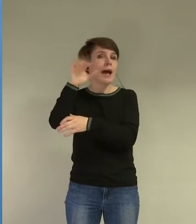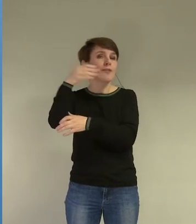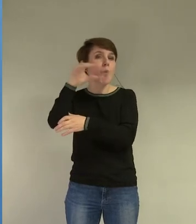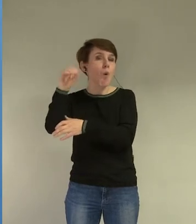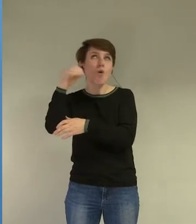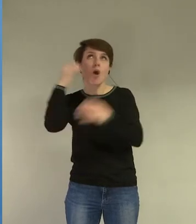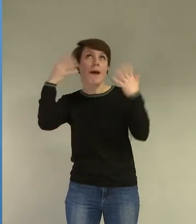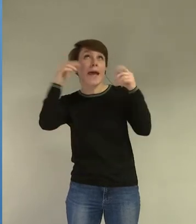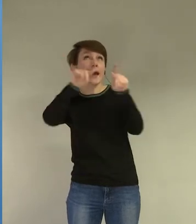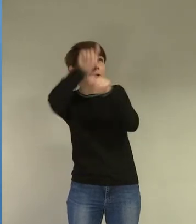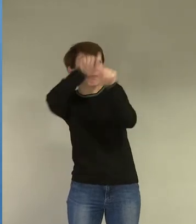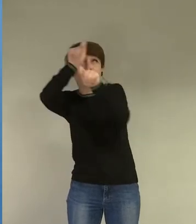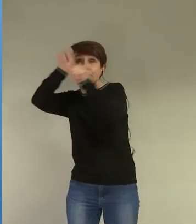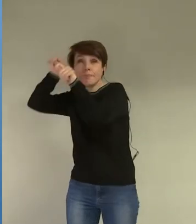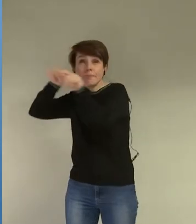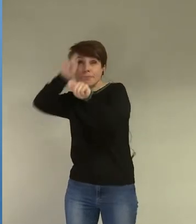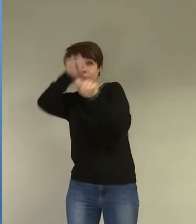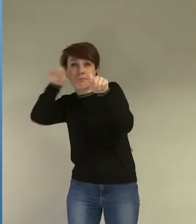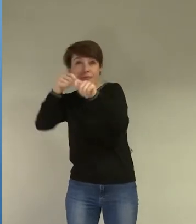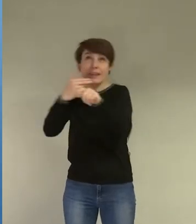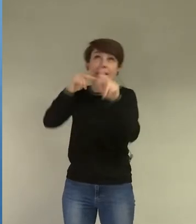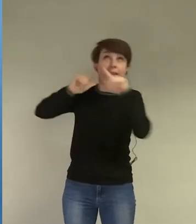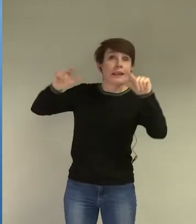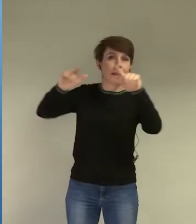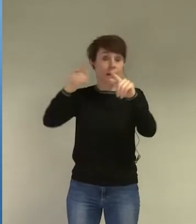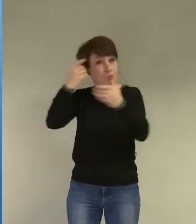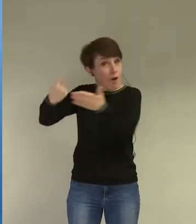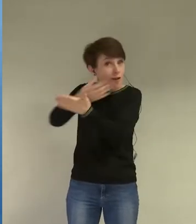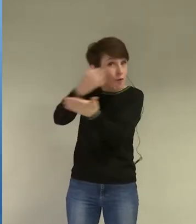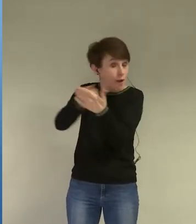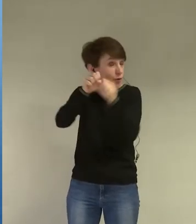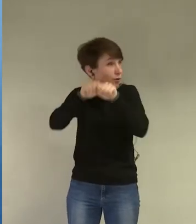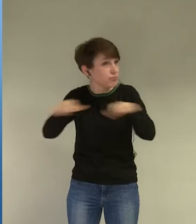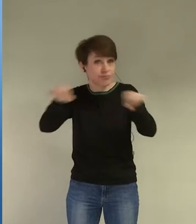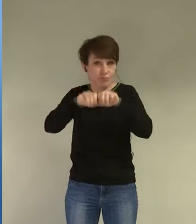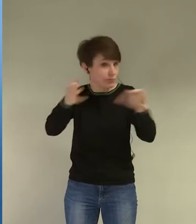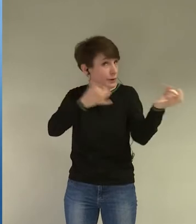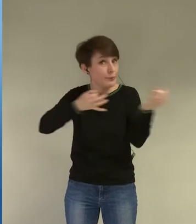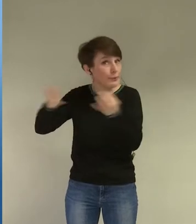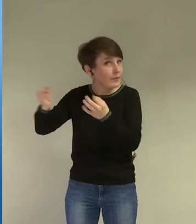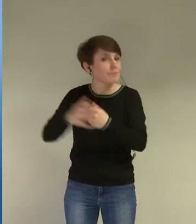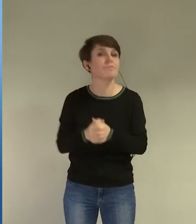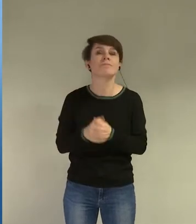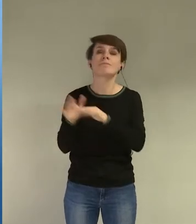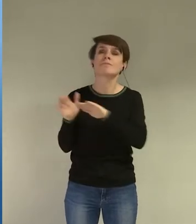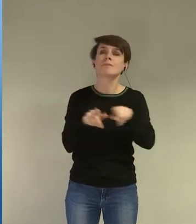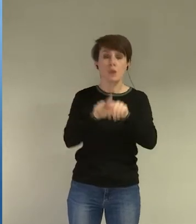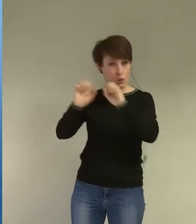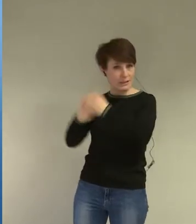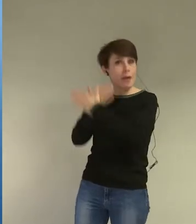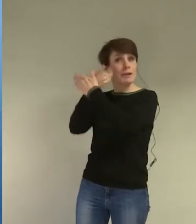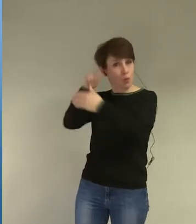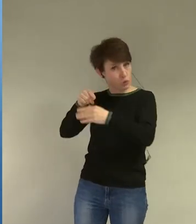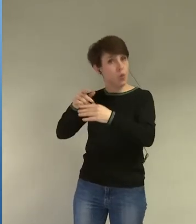les habitants du bassin de vie en temps réel sur la qualité de l'air que nous respirons notre métropole également doit être à la hauteur